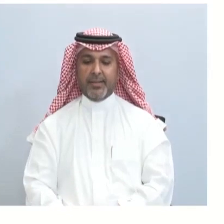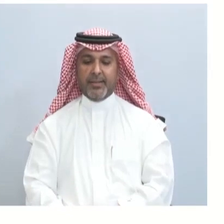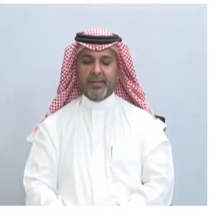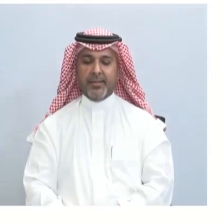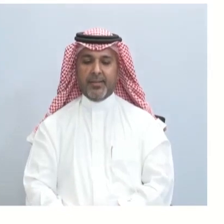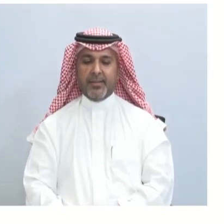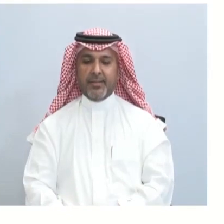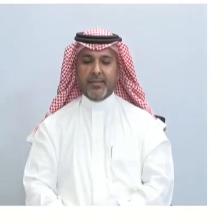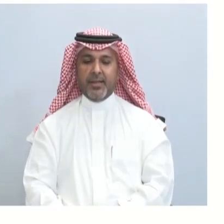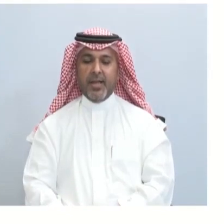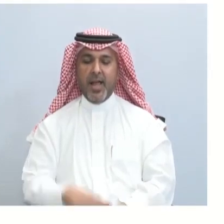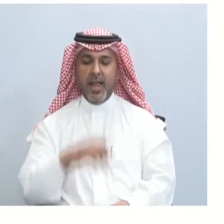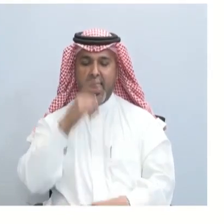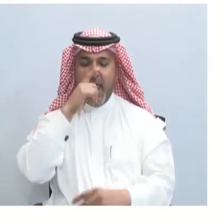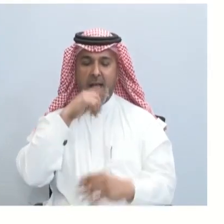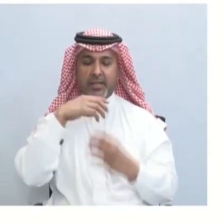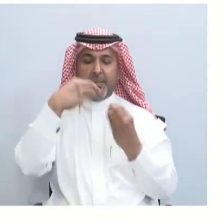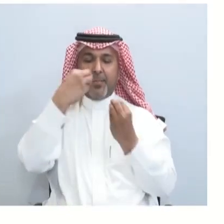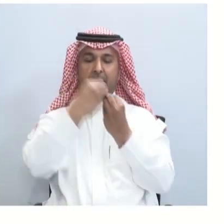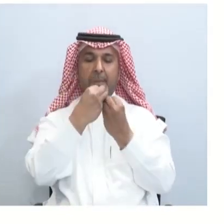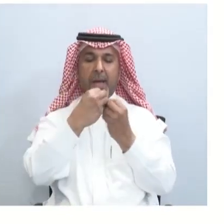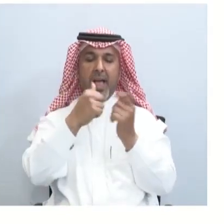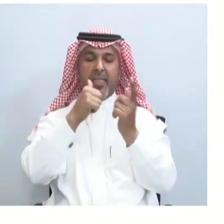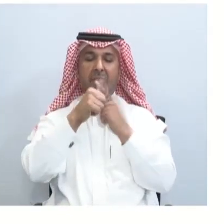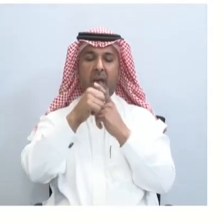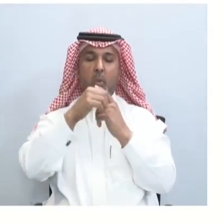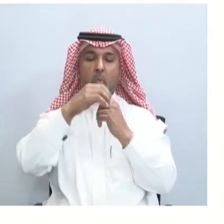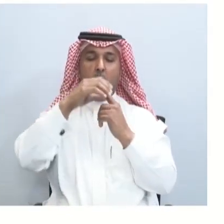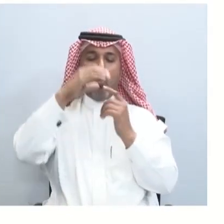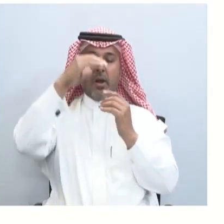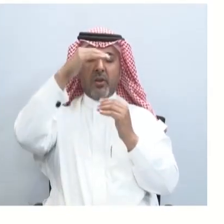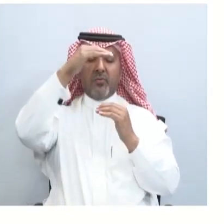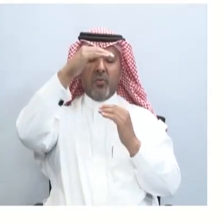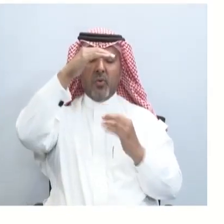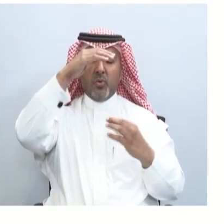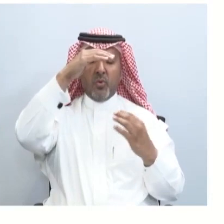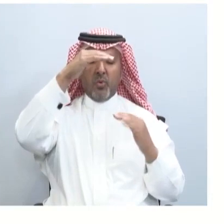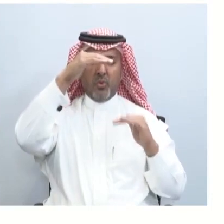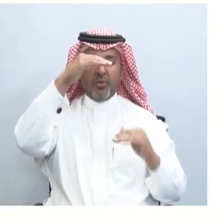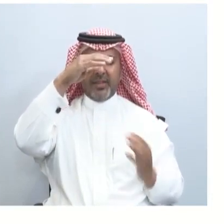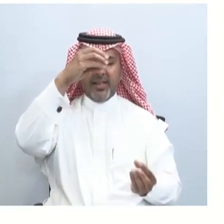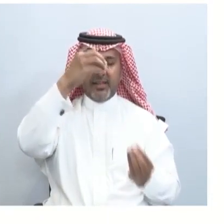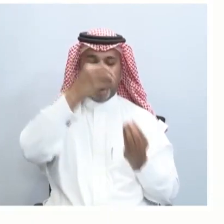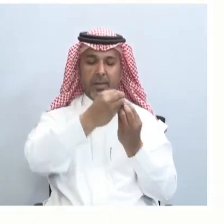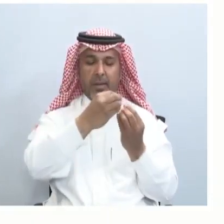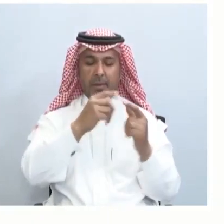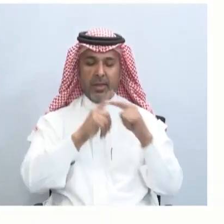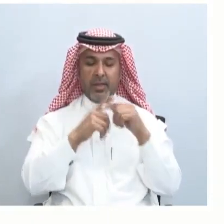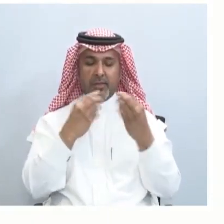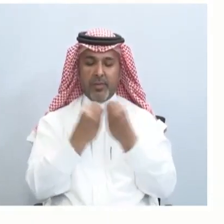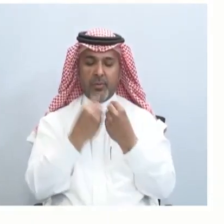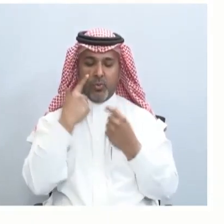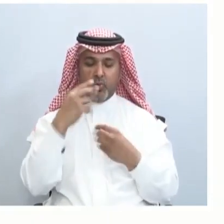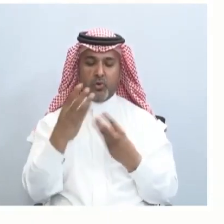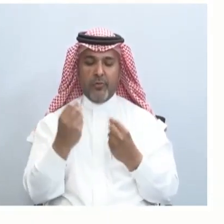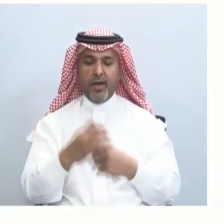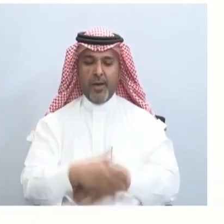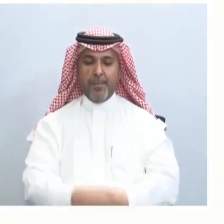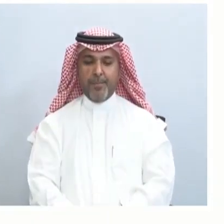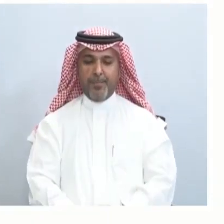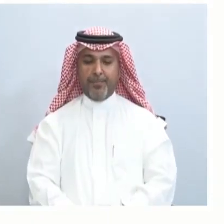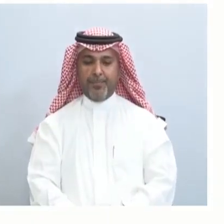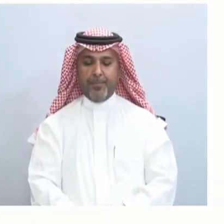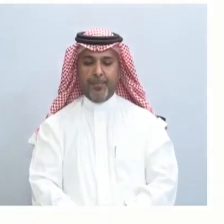حاصلها سبعين سنتيمتر مربع الان لايجاد مساحه الشكل كامله نقوم ببذى بجمع هاتين